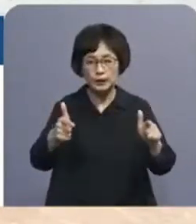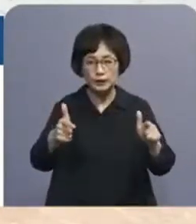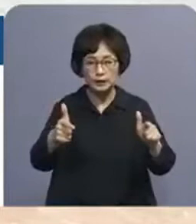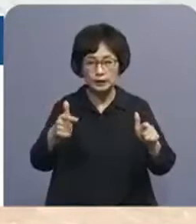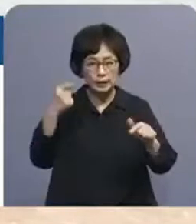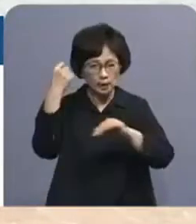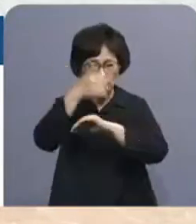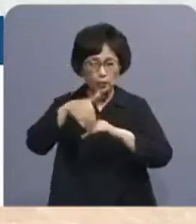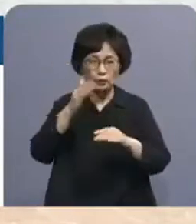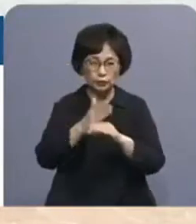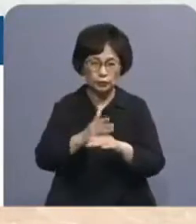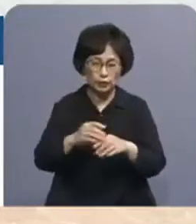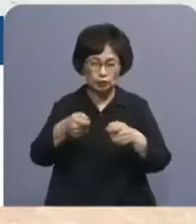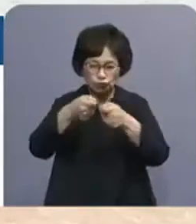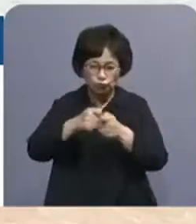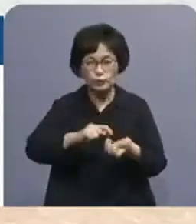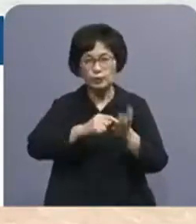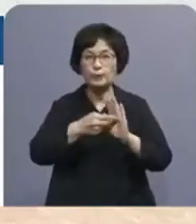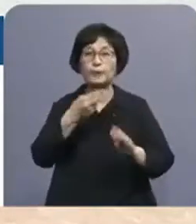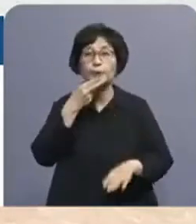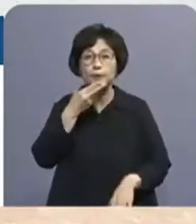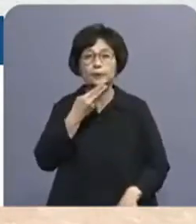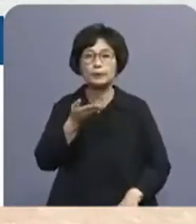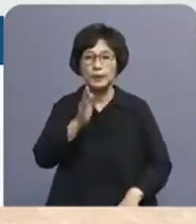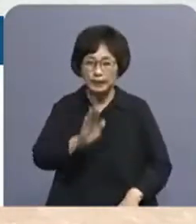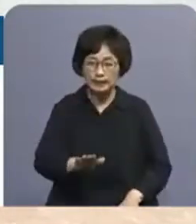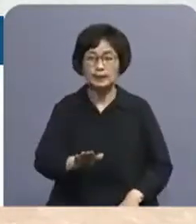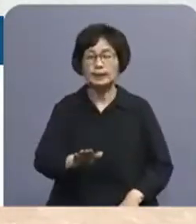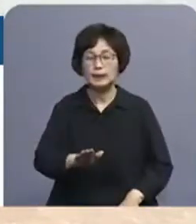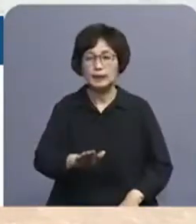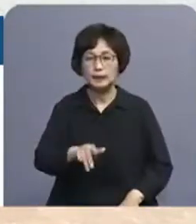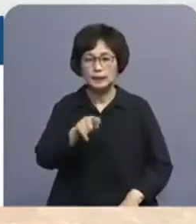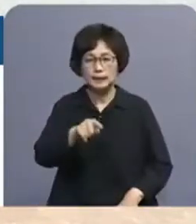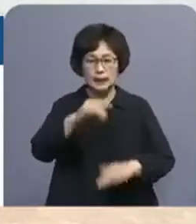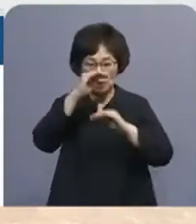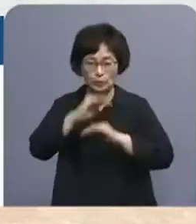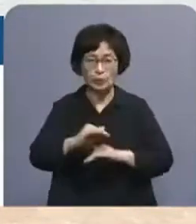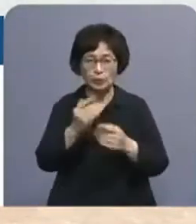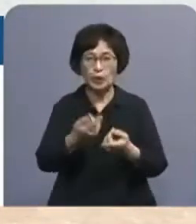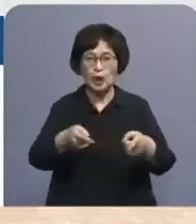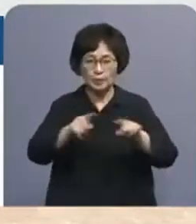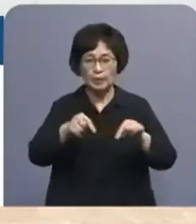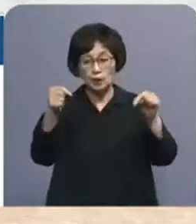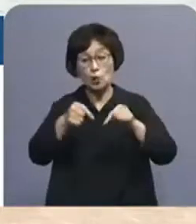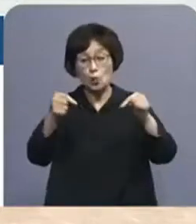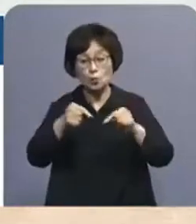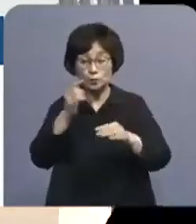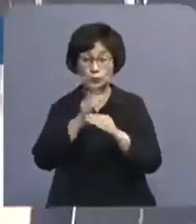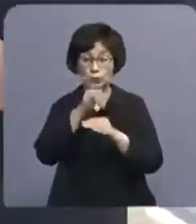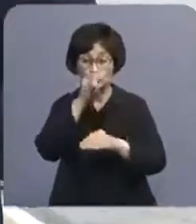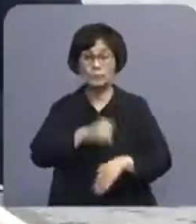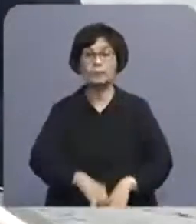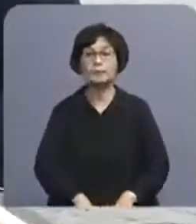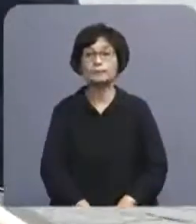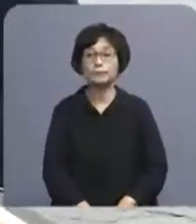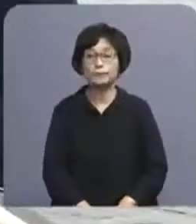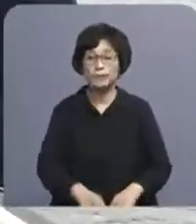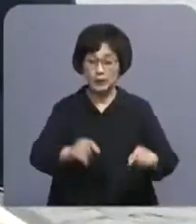설정하다 보니까 구체적으로 언급은 되어 있지 않습니다만은 그 문제들도 같이 논의가 되고 있습니다